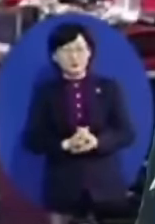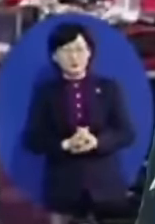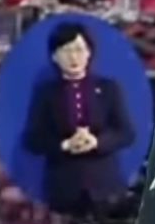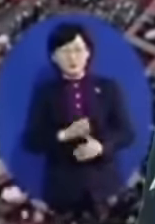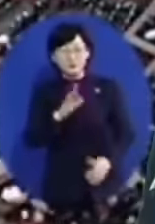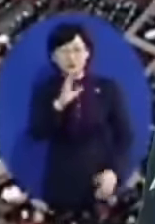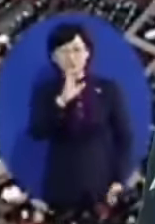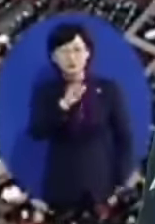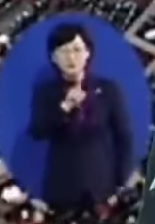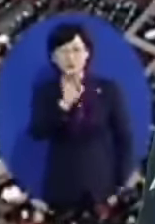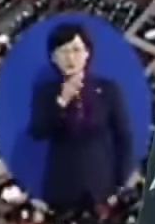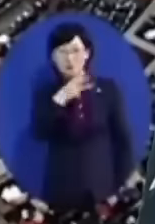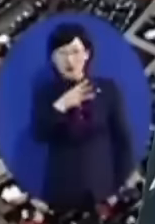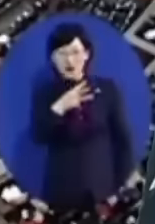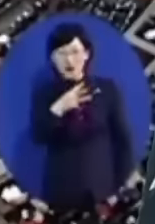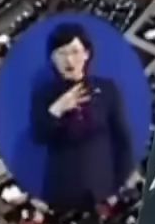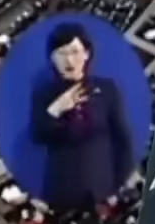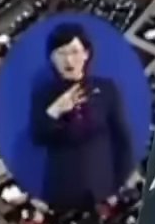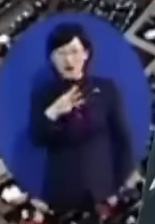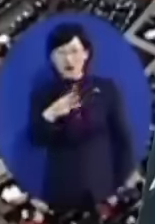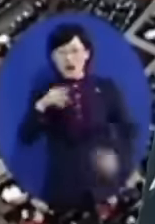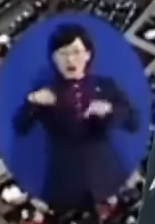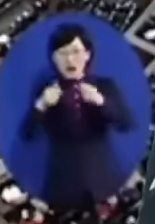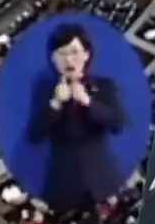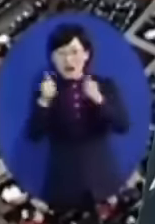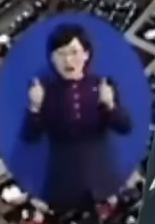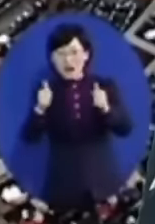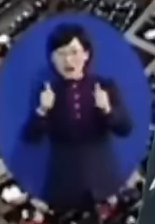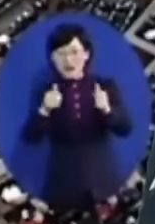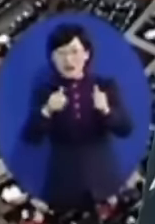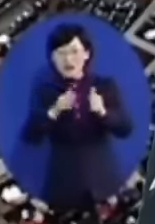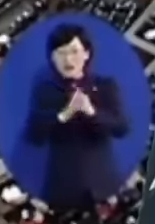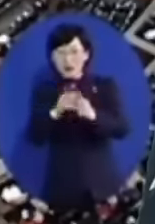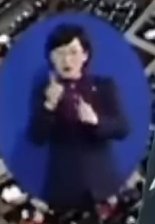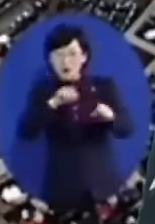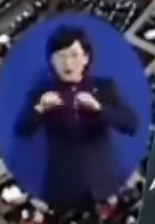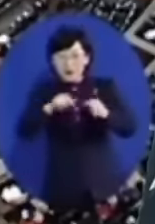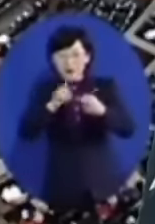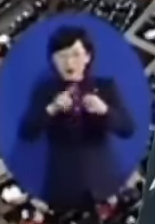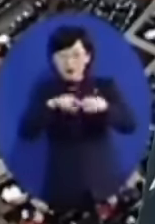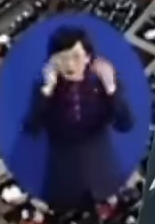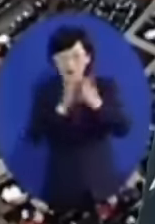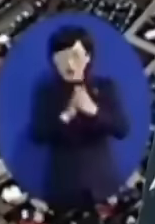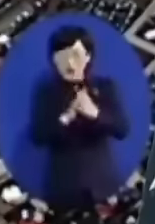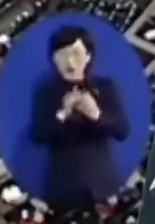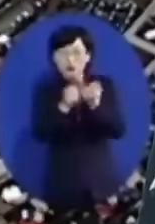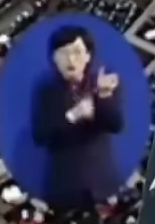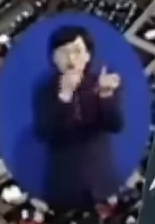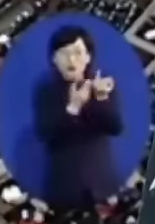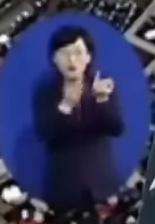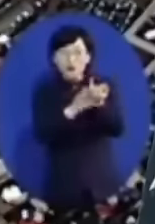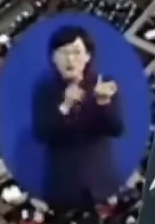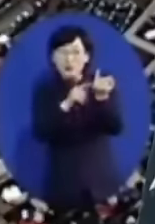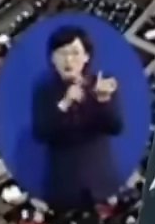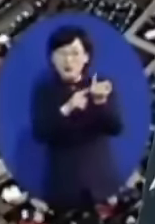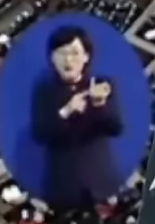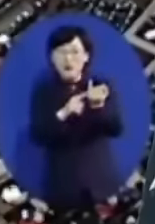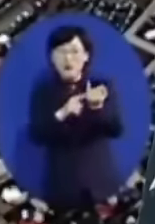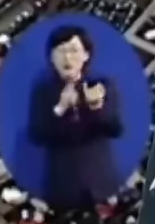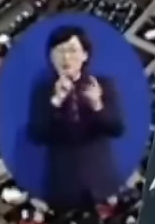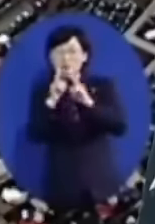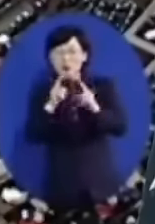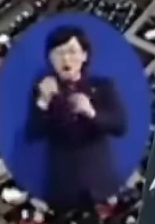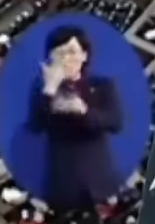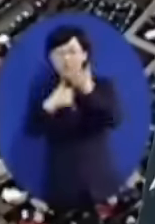아합이 엘리야가 행한 모든 일과 그가 어떻게 모든 선지자를 칼로 죽였는지 이스벨에게 말하니 엘리야의 제단에 하나님이 불로